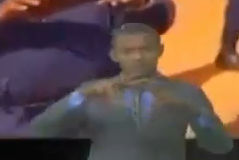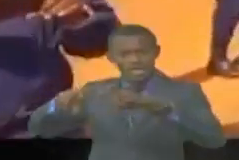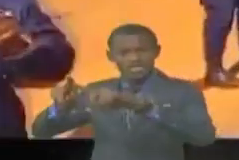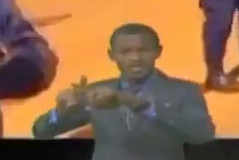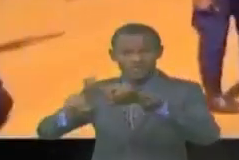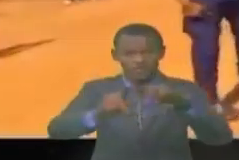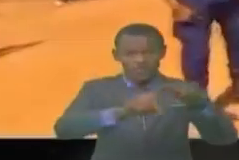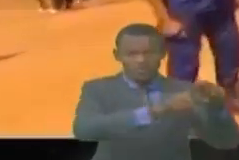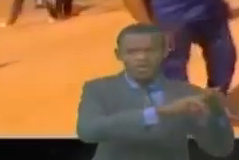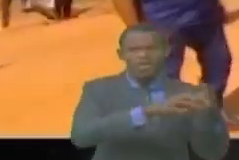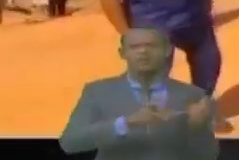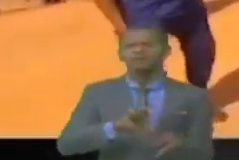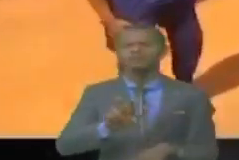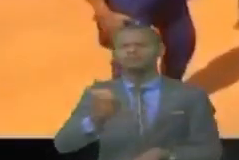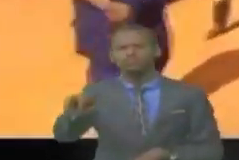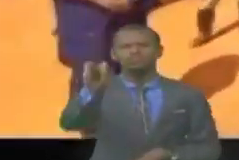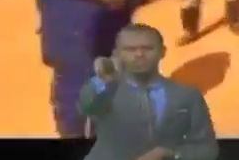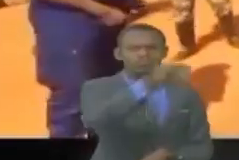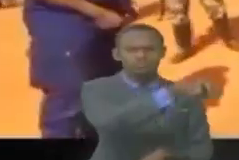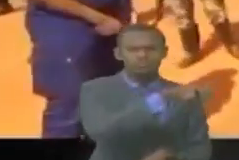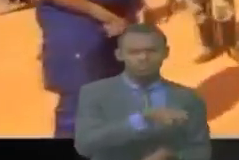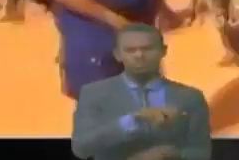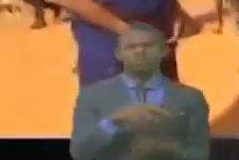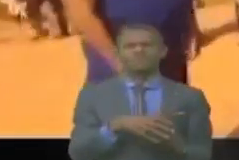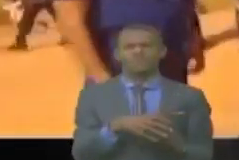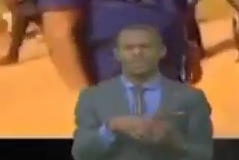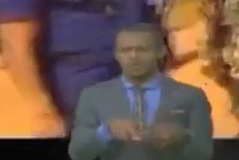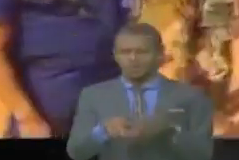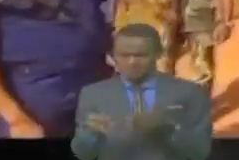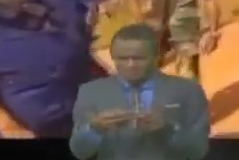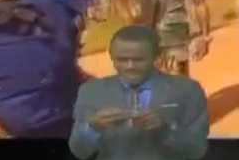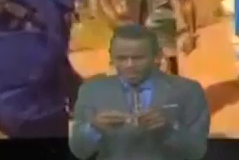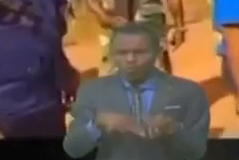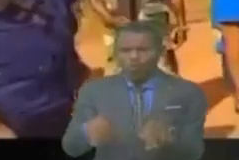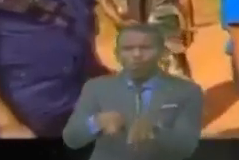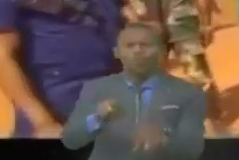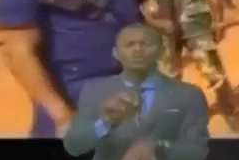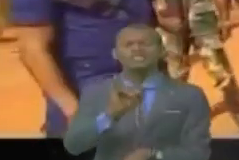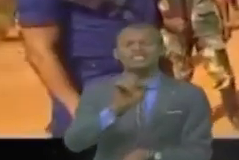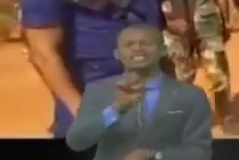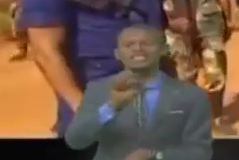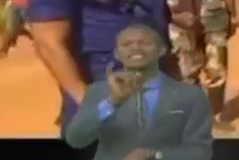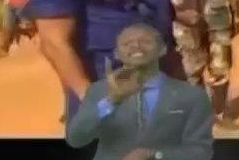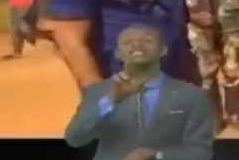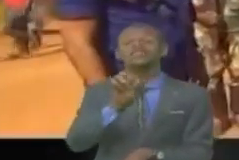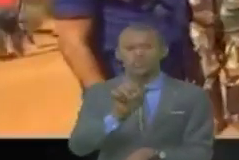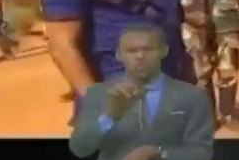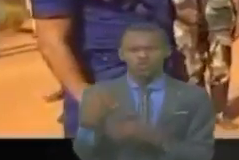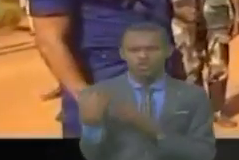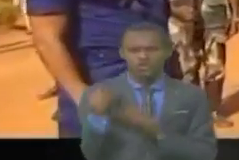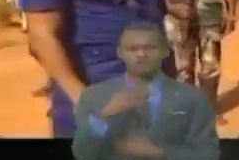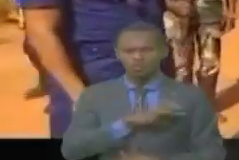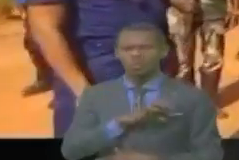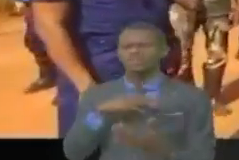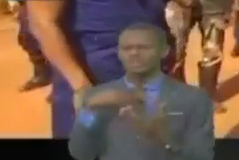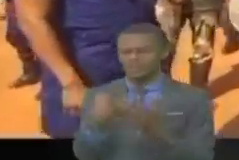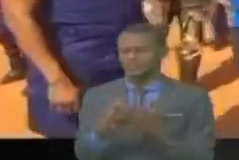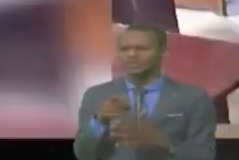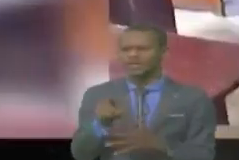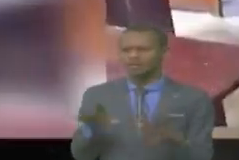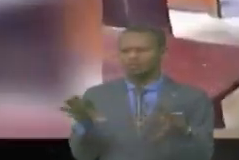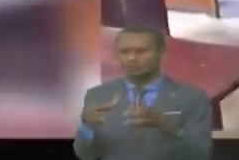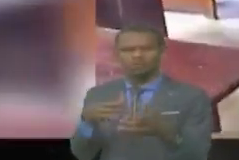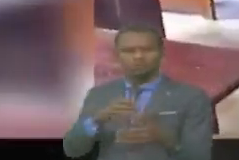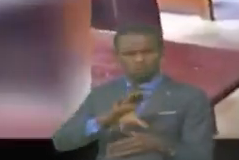mène vers Isiro. Le commissaire divisionnaire Ngoï Sengeloa Kiyo a donné des instructions claires aux hommes des troupes tout